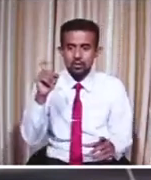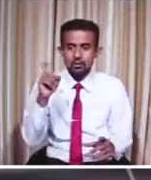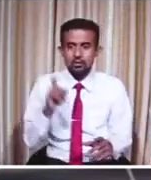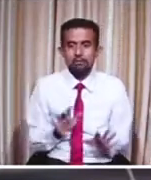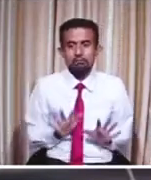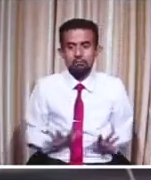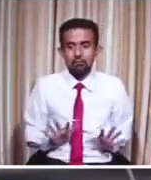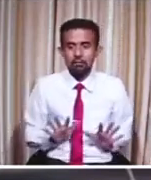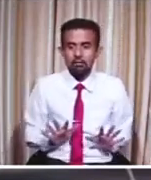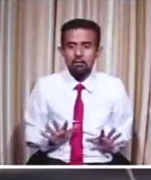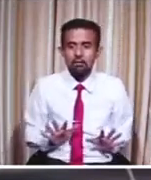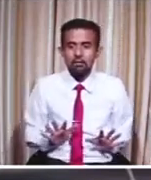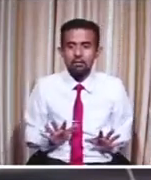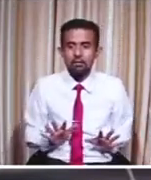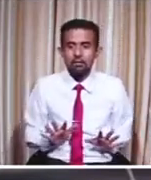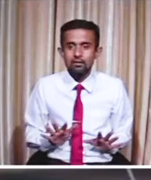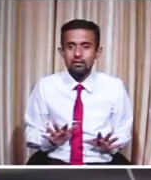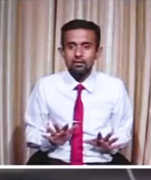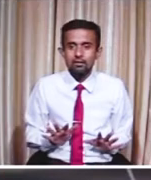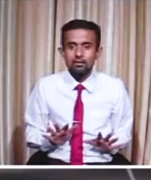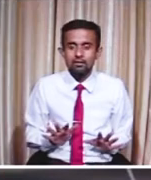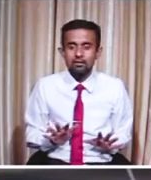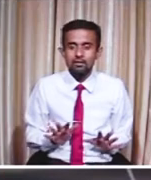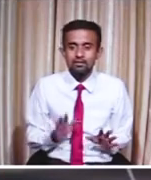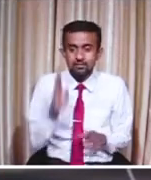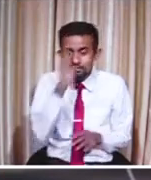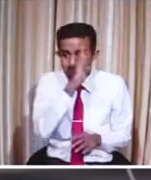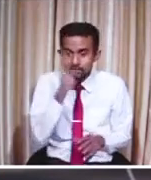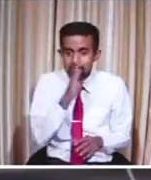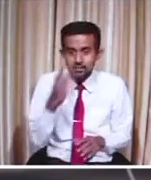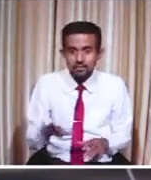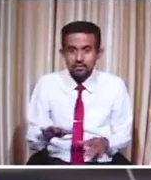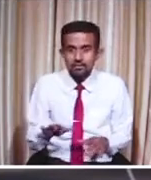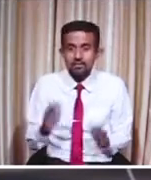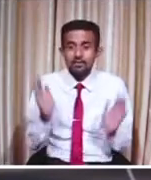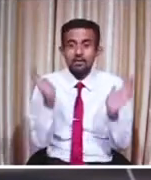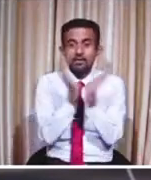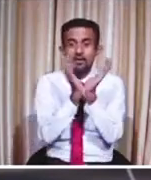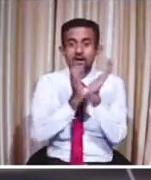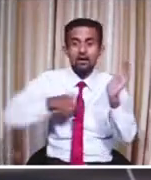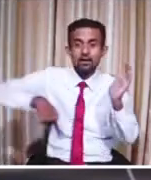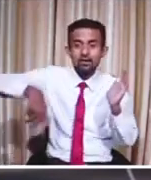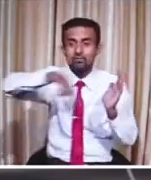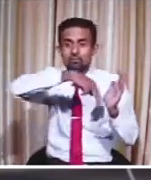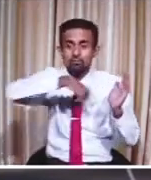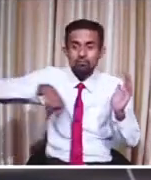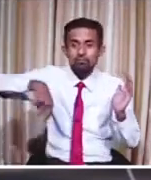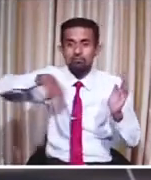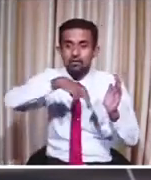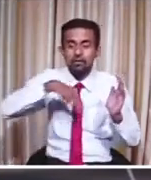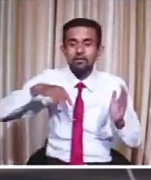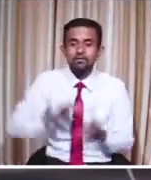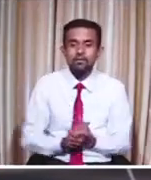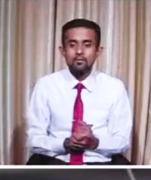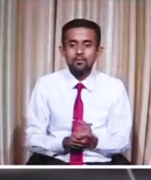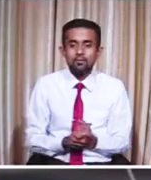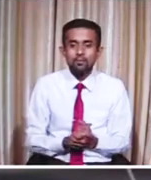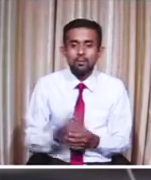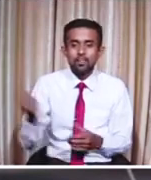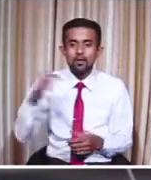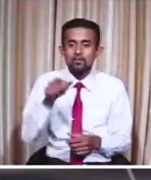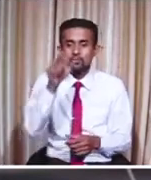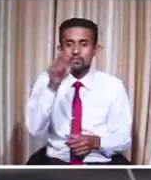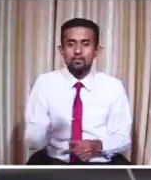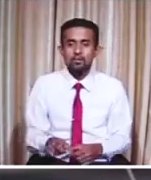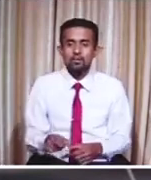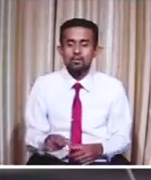ni lah. Ni anggap hangi muttangger lah. Arah gahwate mal gahwate kerikeragi ni lah. Eh maaf minyak balan